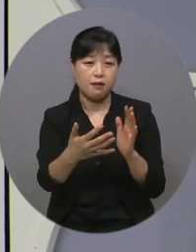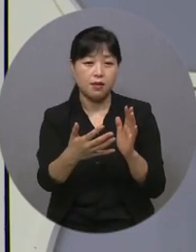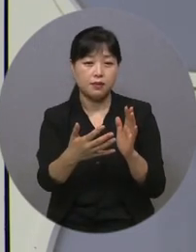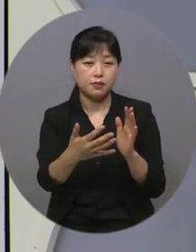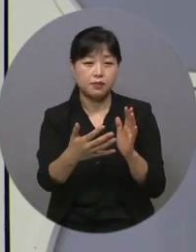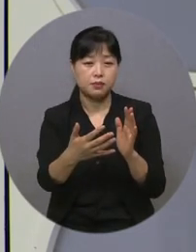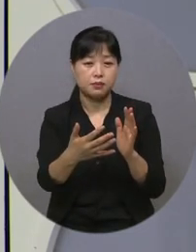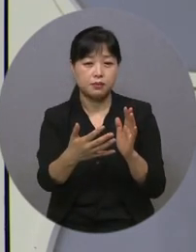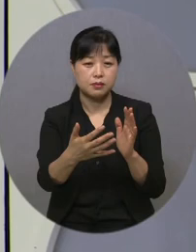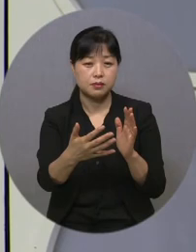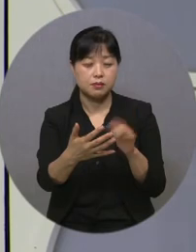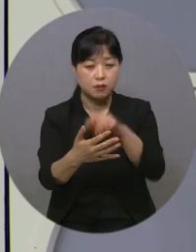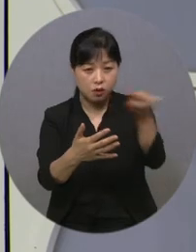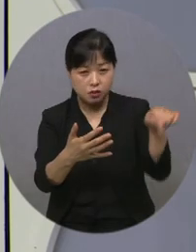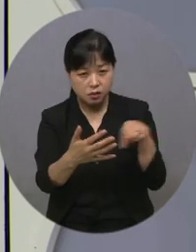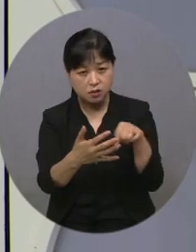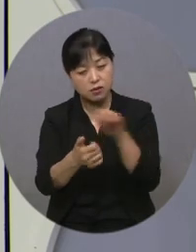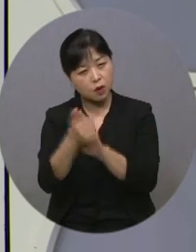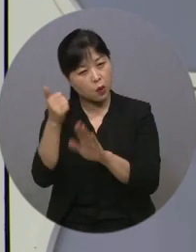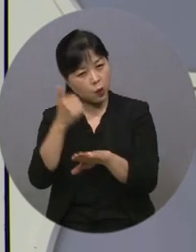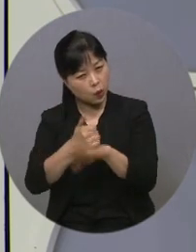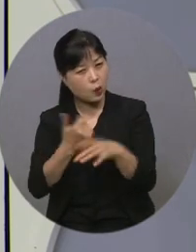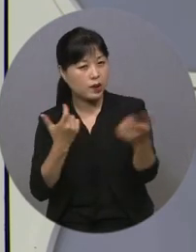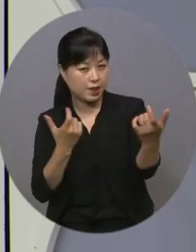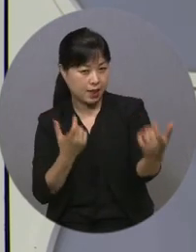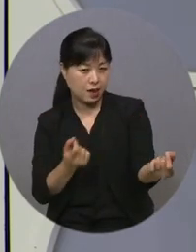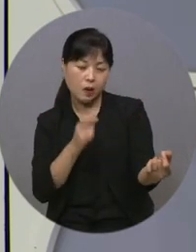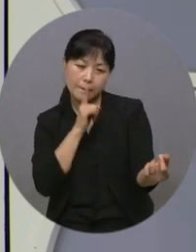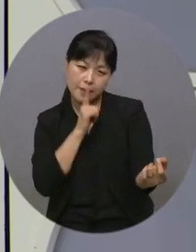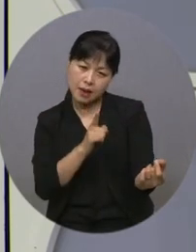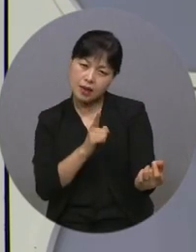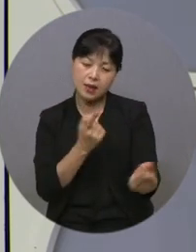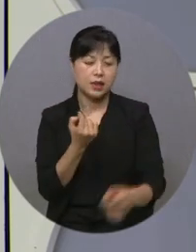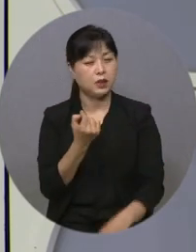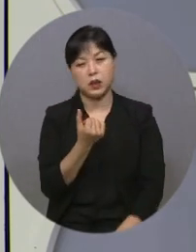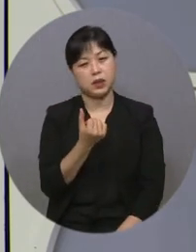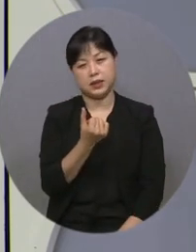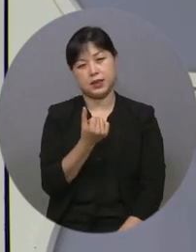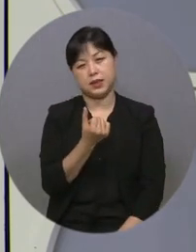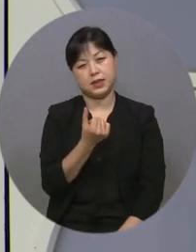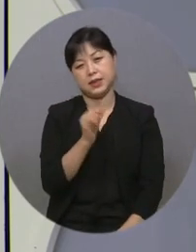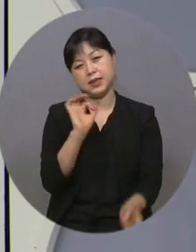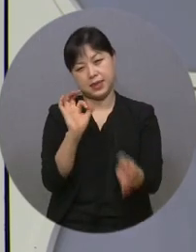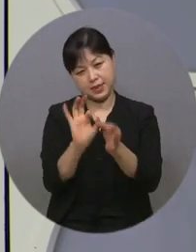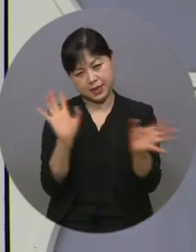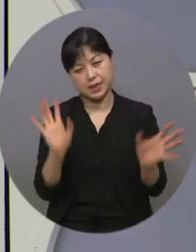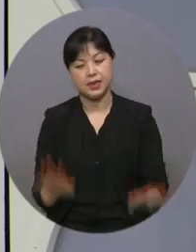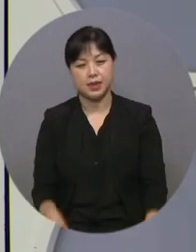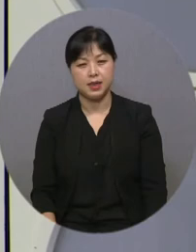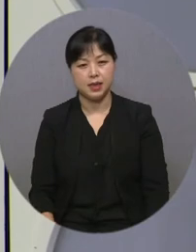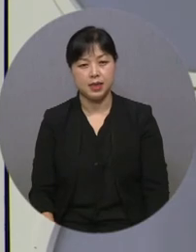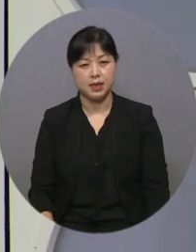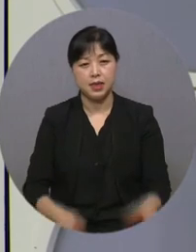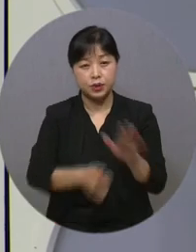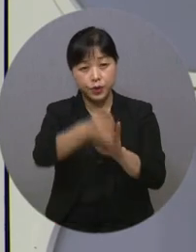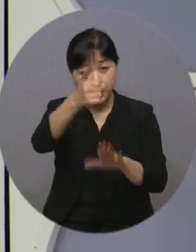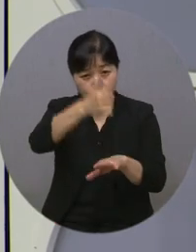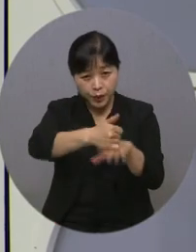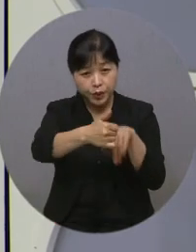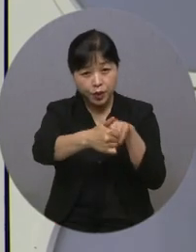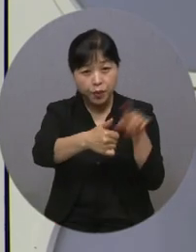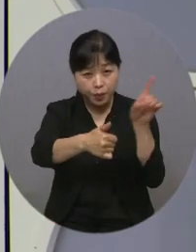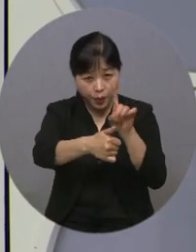또 유명해졌다 그것을 성공으로 평하는 것은 무리수다. 성공은